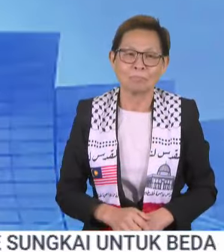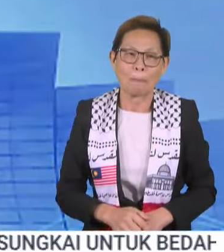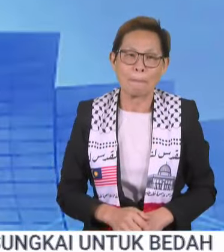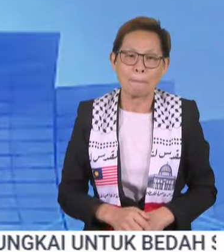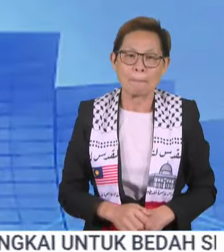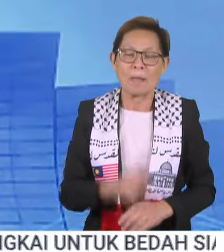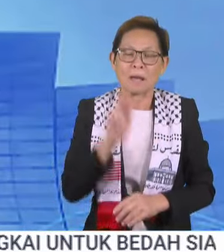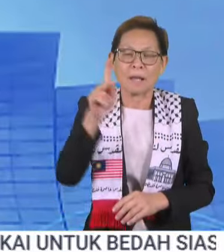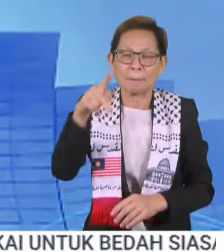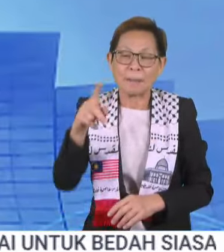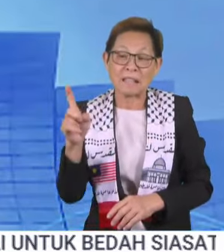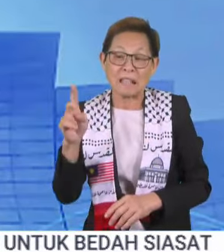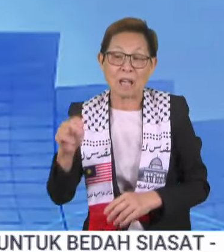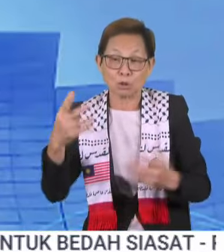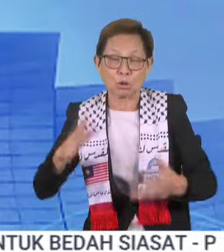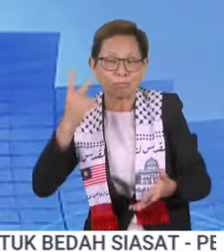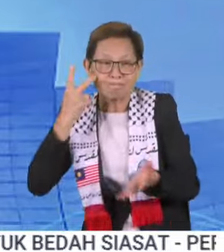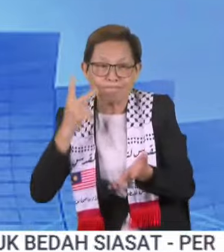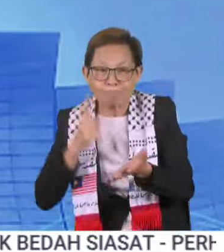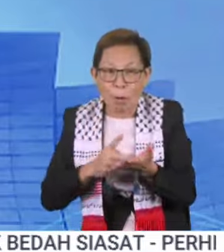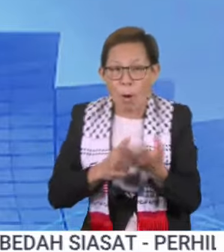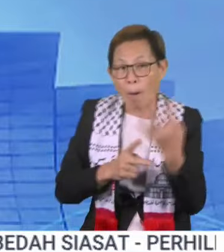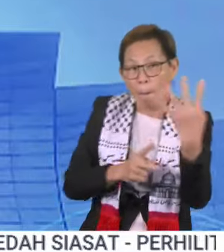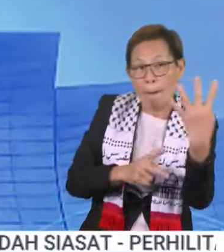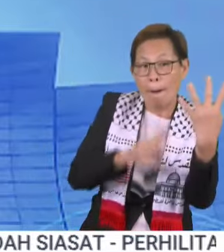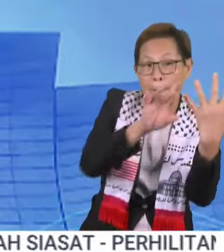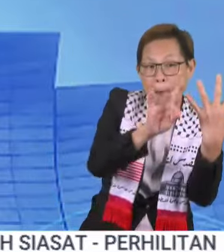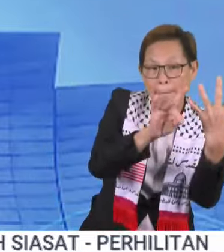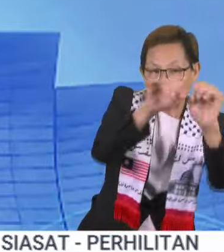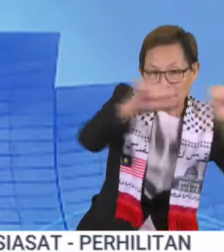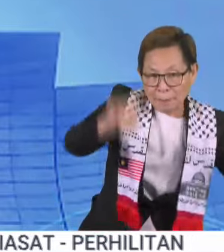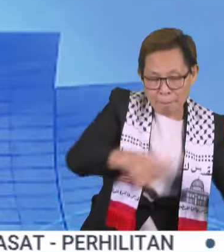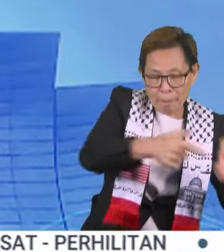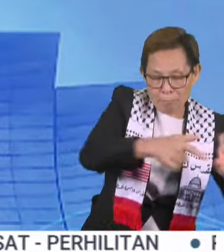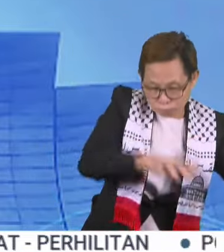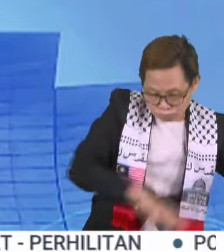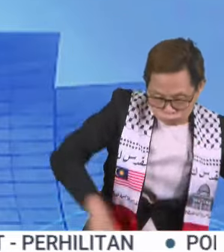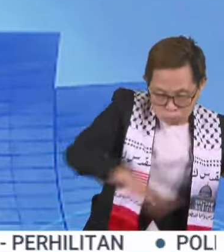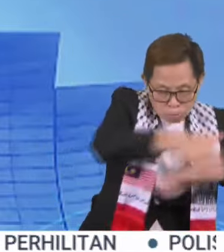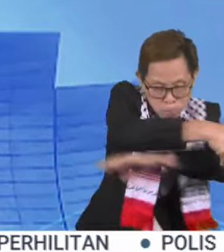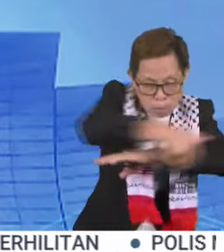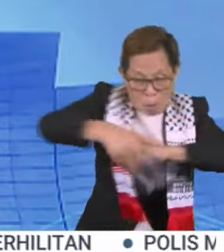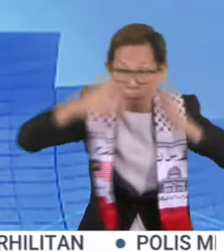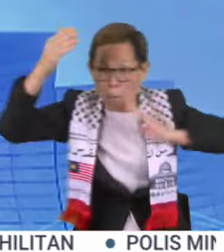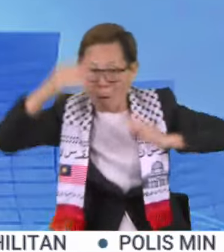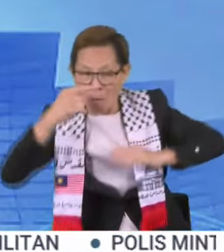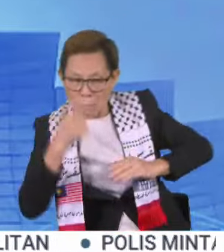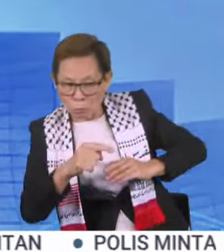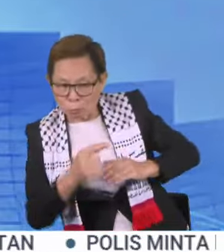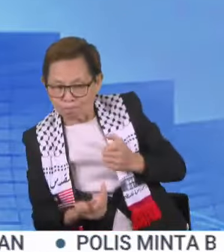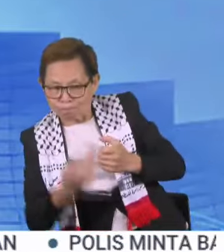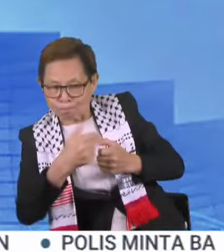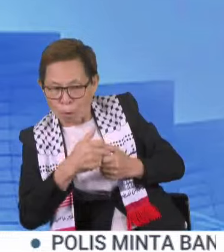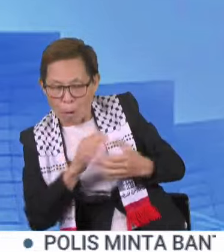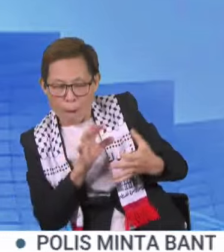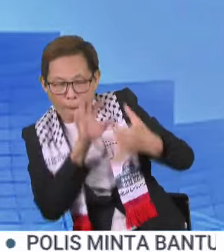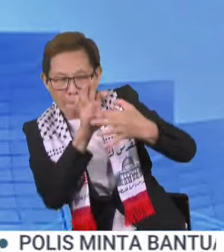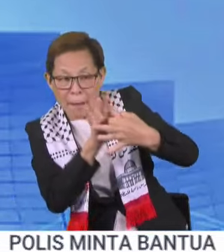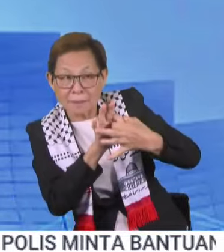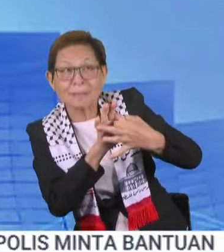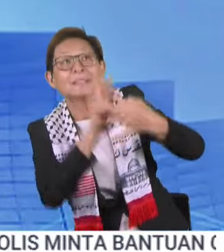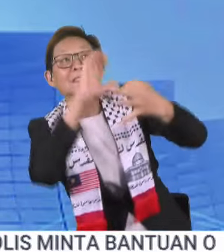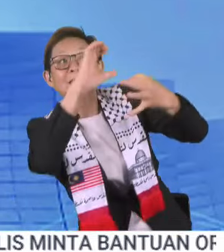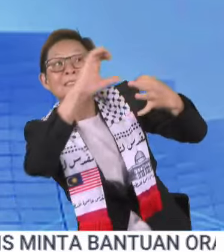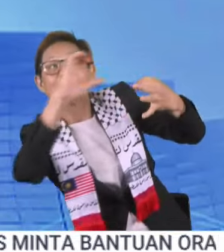Sementara itu, KPDN telah kenal pasti 48 stesen minyak di sekitar sempadan negara untuk terlibat pemasangan